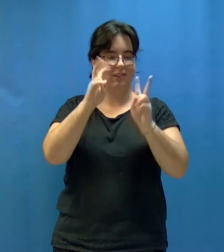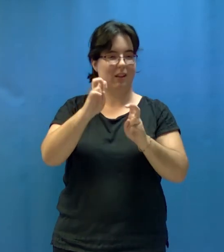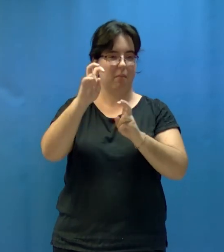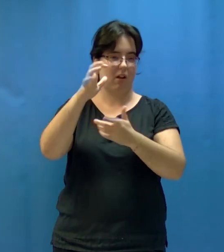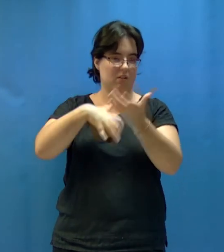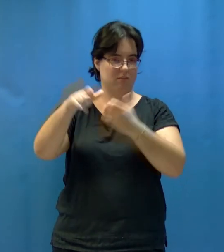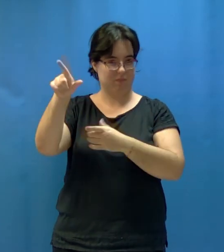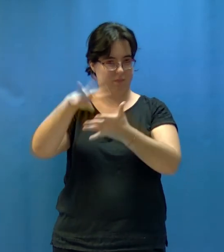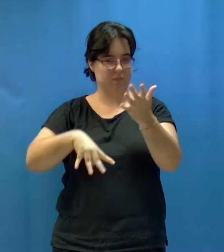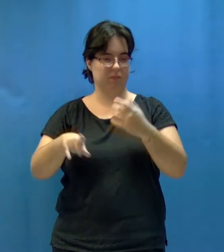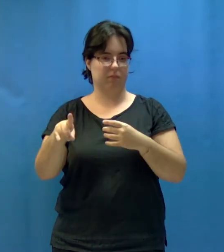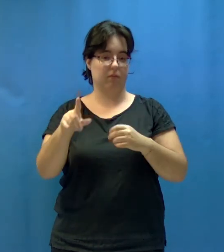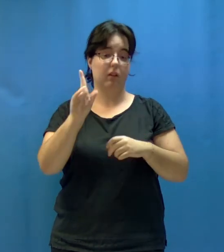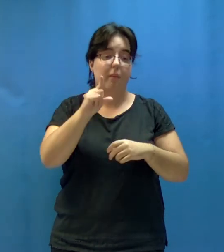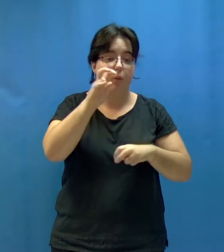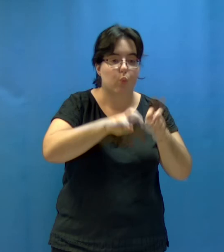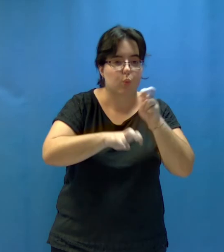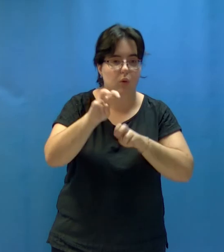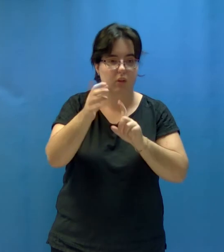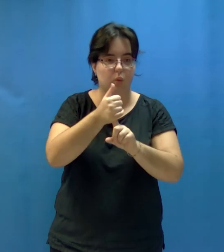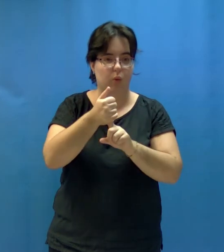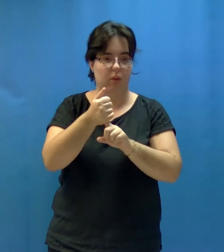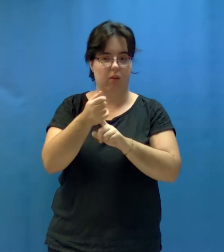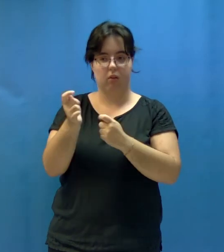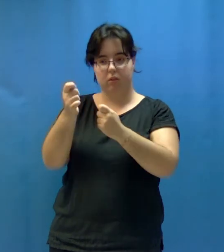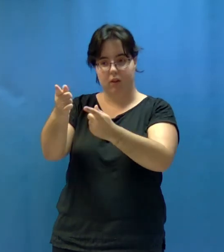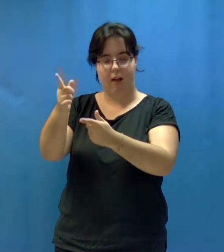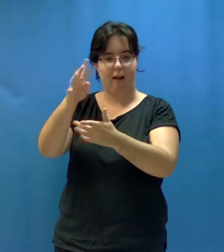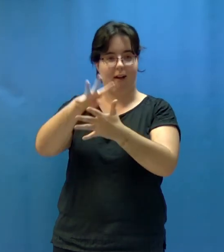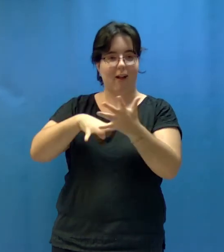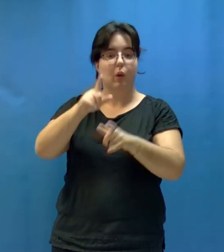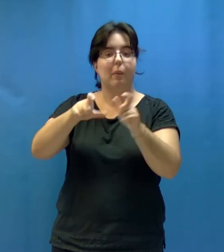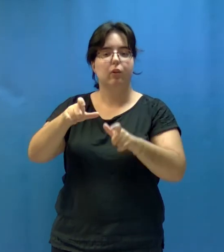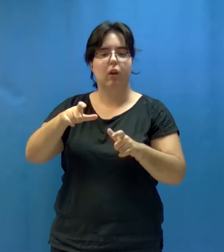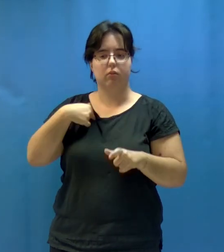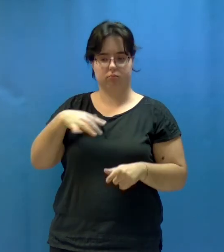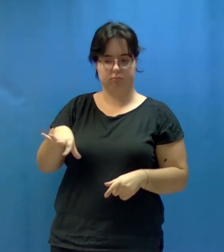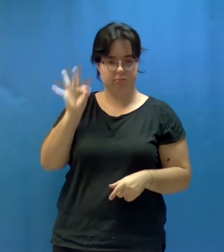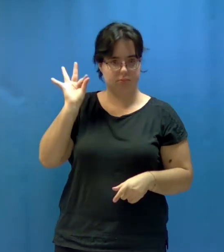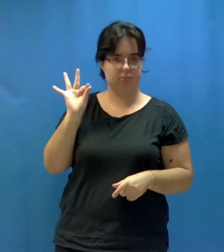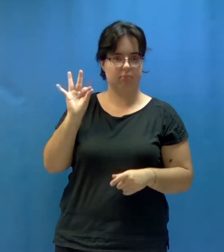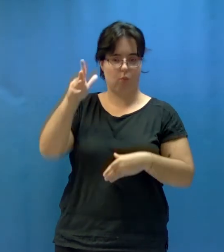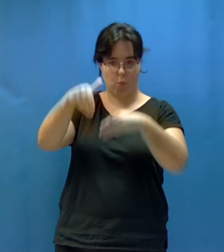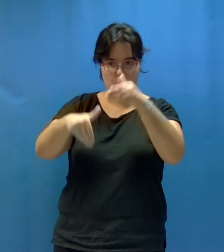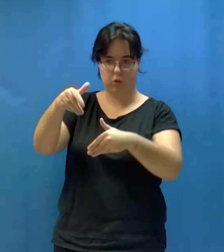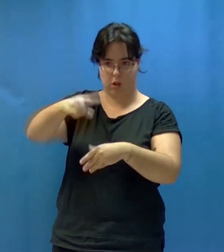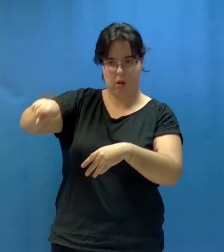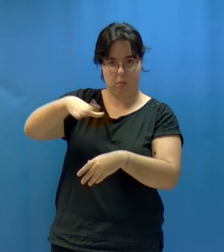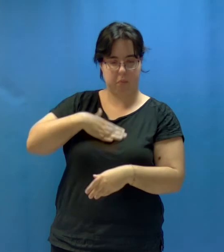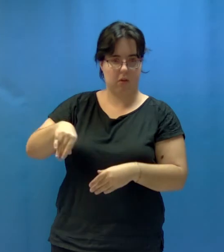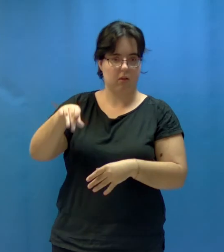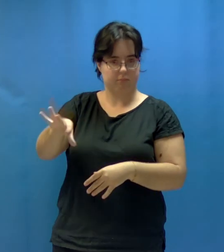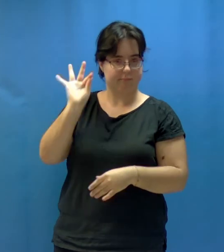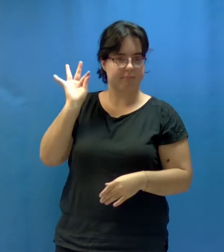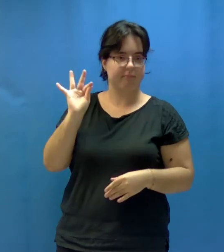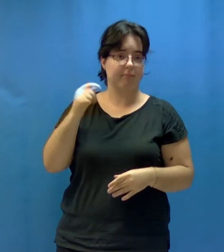unes solucions que permeten a la ciutadania catalana decidir el seu futur en un referèndum acordat amb l'Estat. I vam anar allí